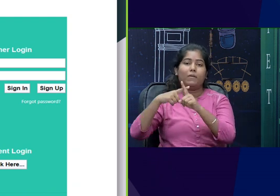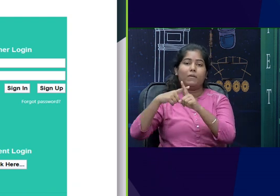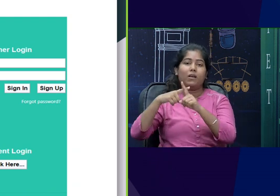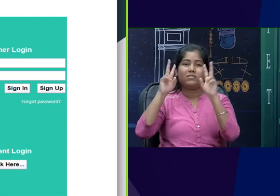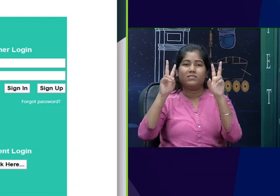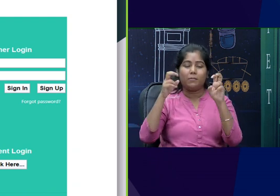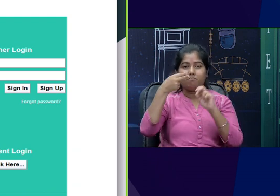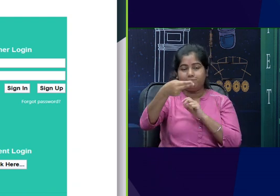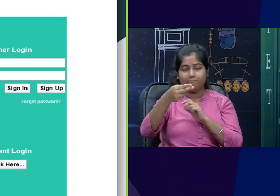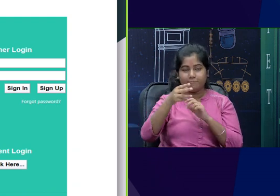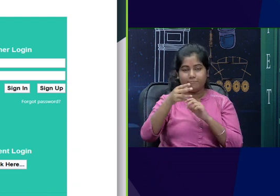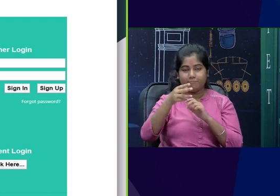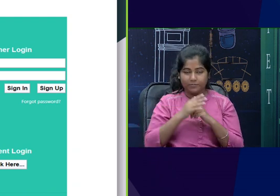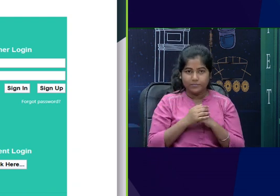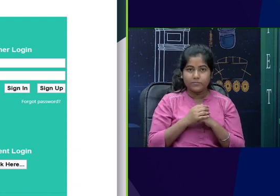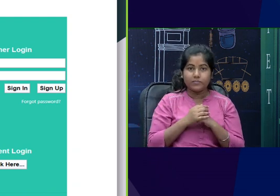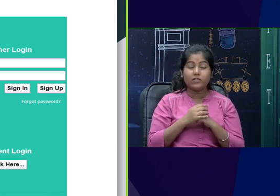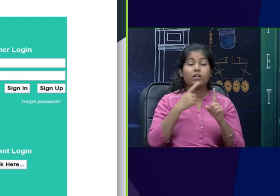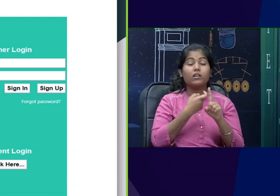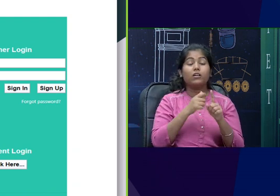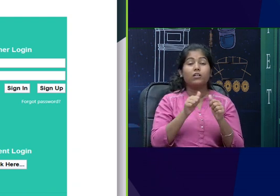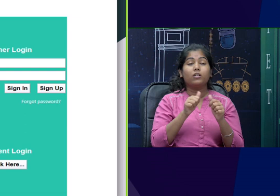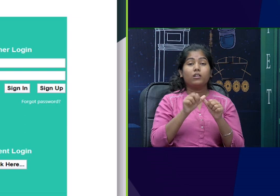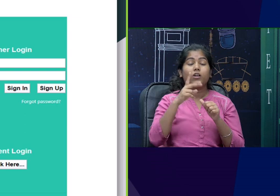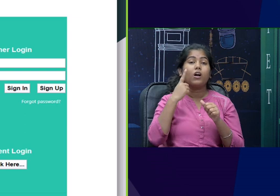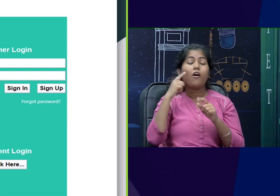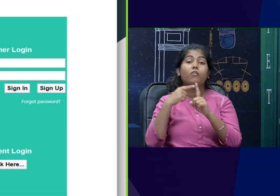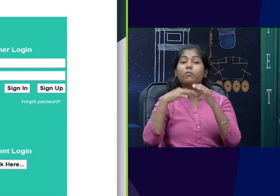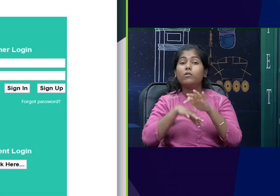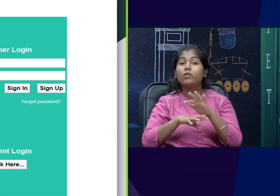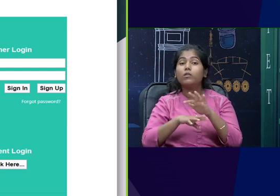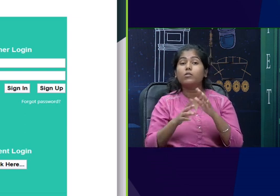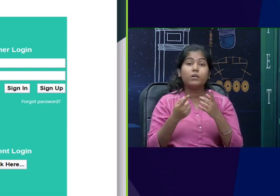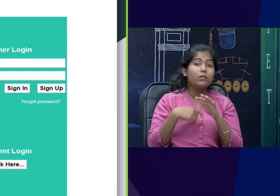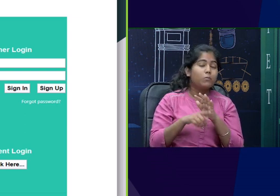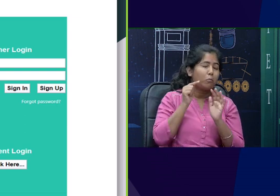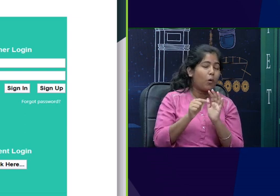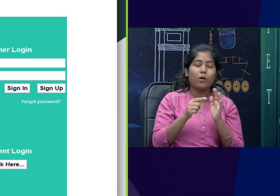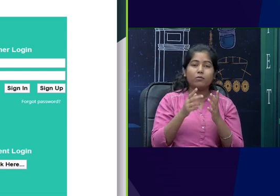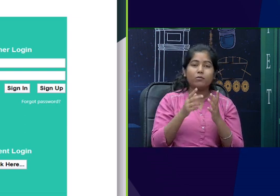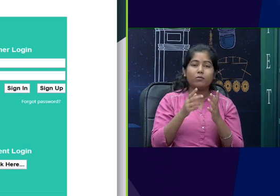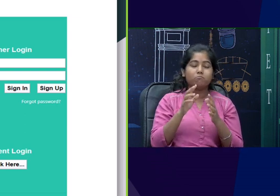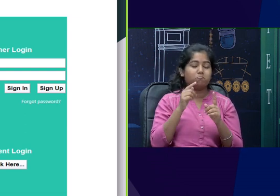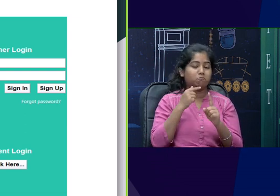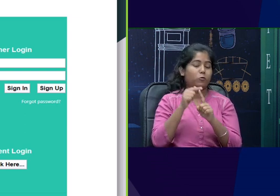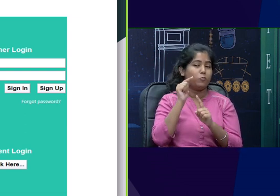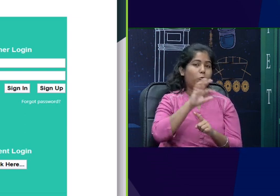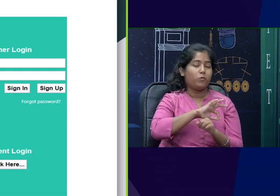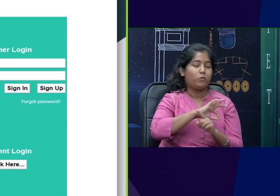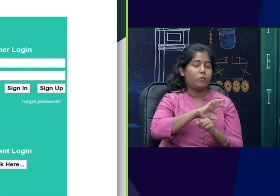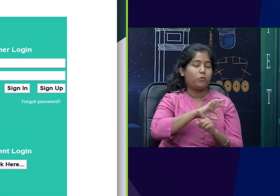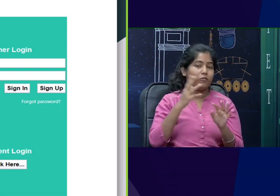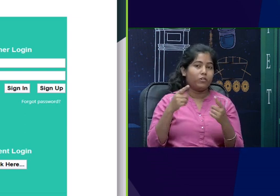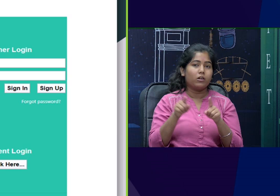है कि आप एक टीचर जो है लेसन तैयार कर सकता है, तैयार कर सकता है इन से जिस तरह से आप लेसन प्लान बनाते